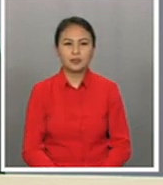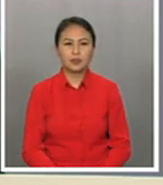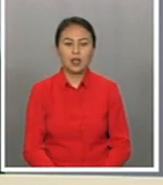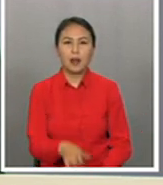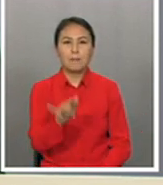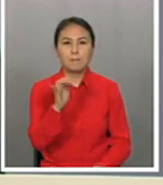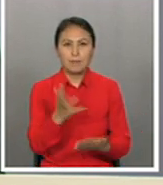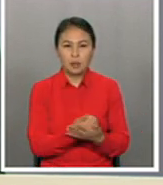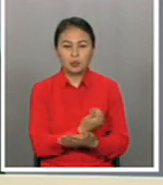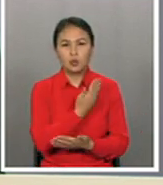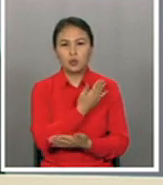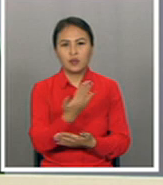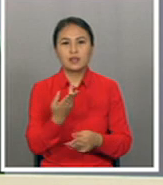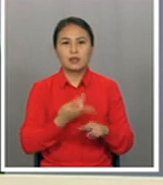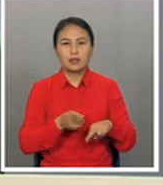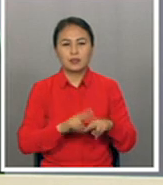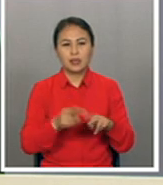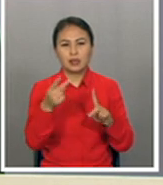Получилось ли у вас это предложение?